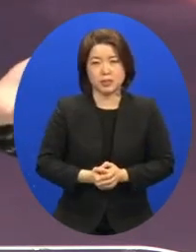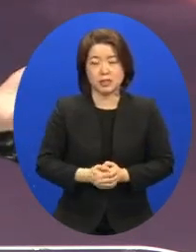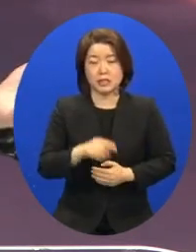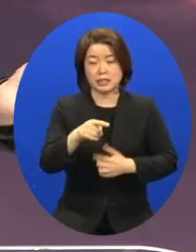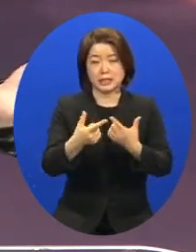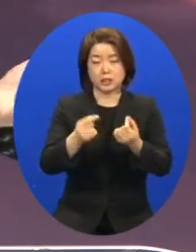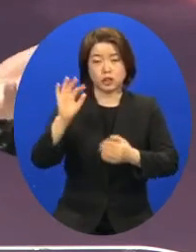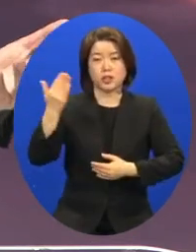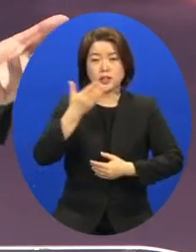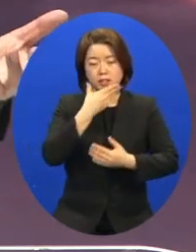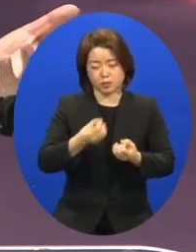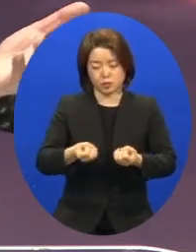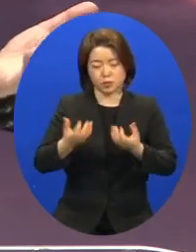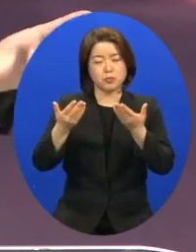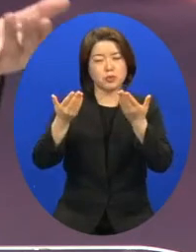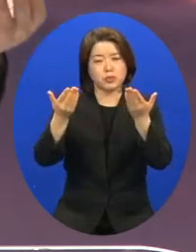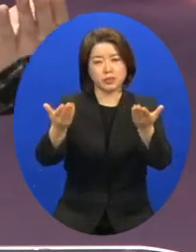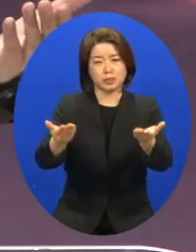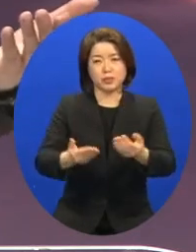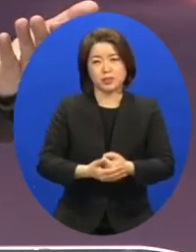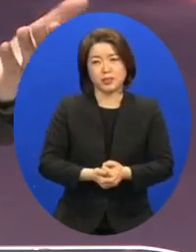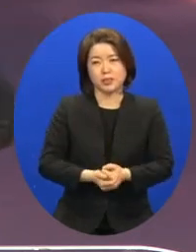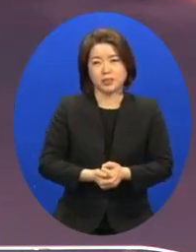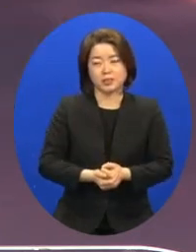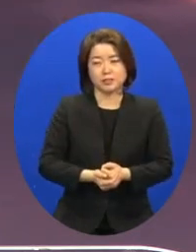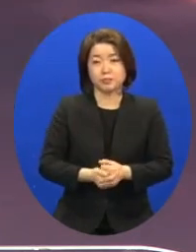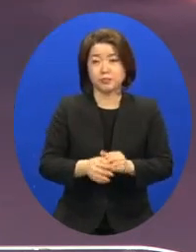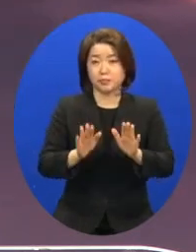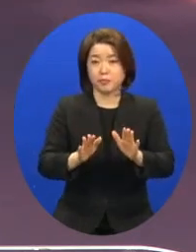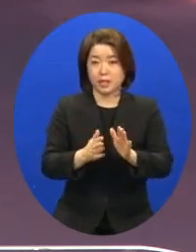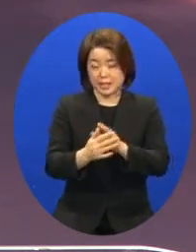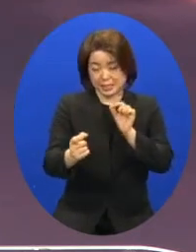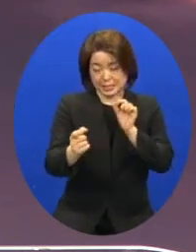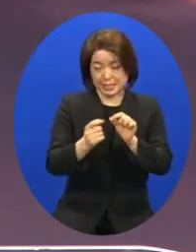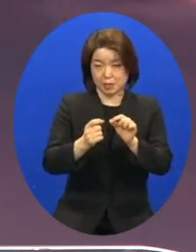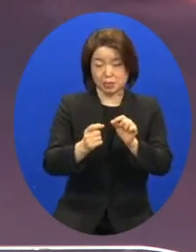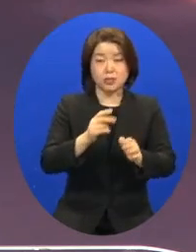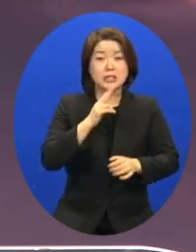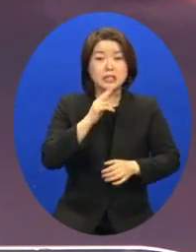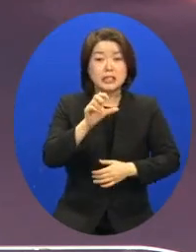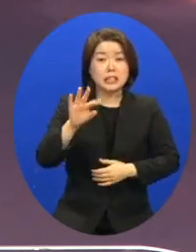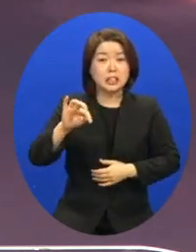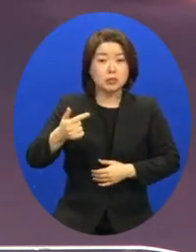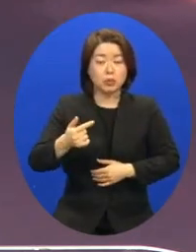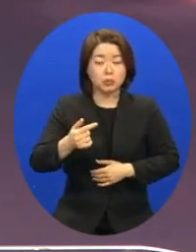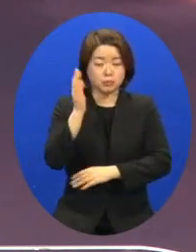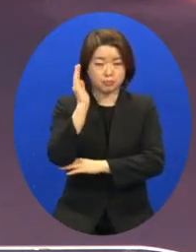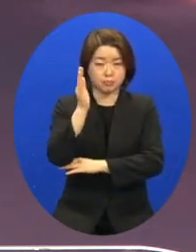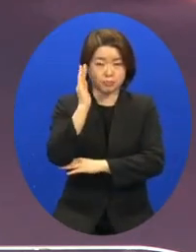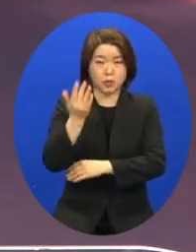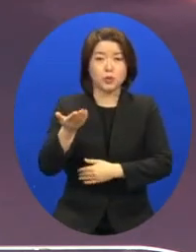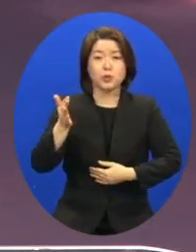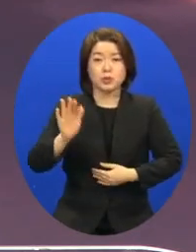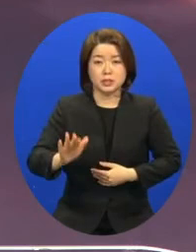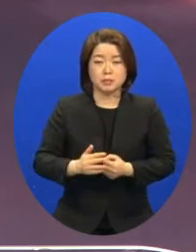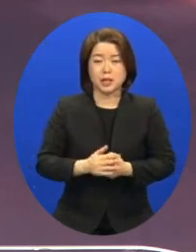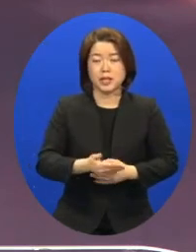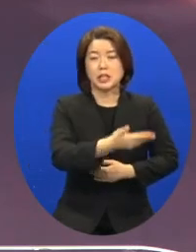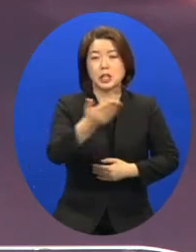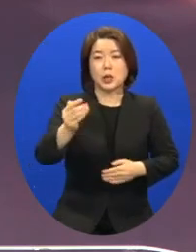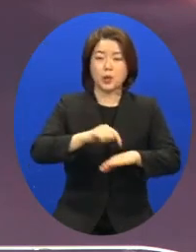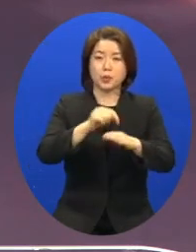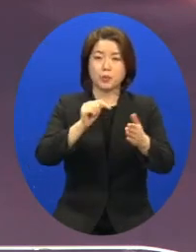되기를 축복합니다. 오늘 아주 짧은 한 25분의 설교지만 여러분의